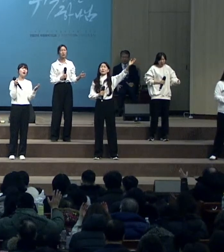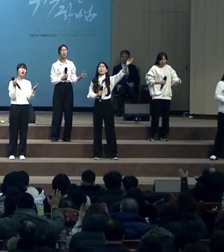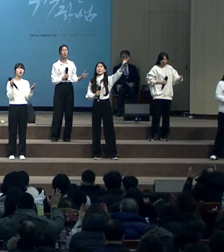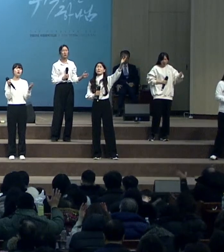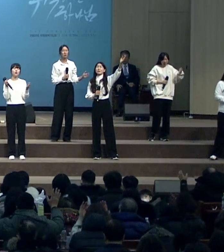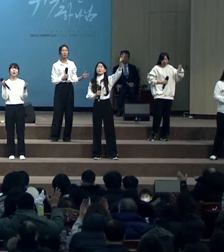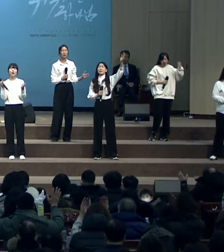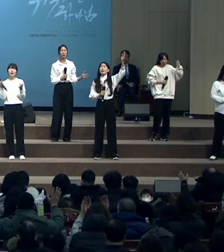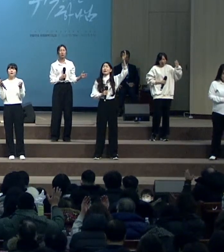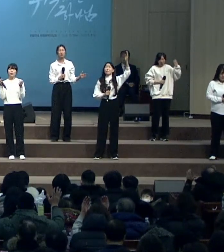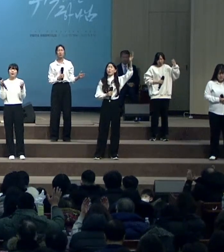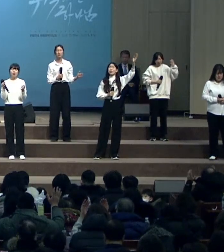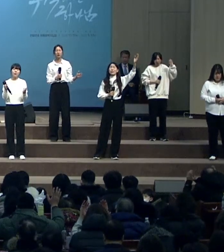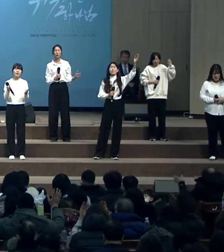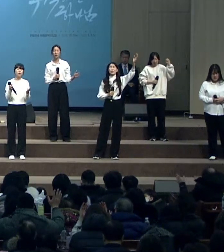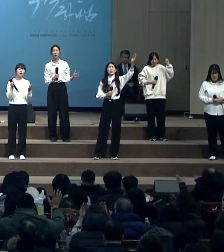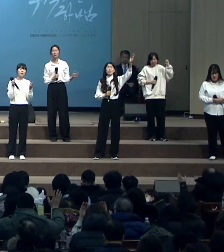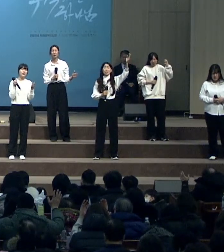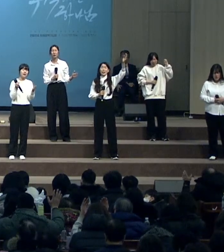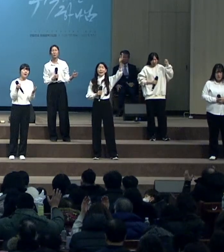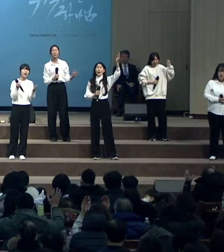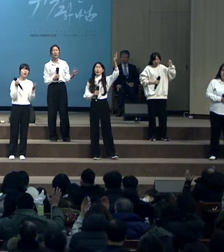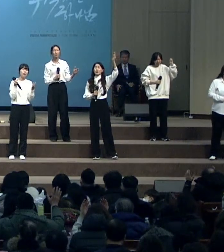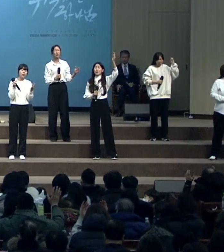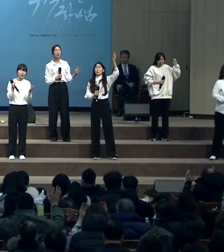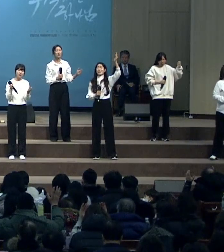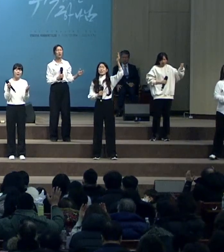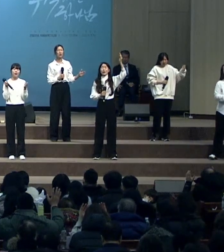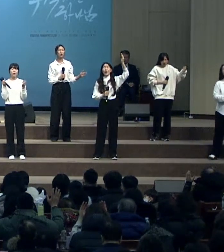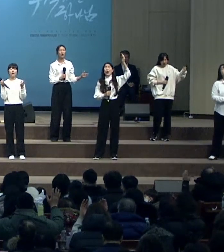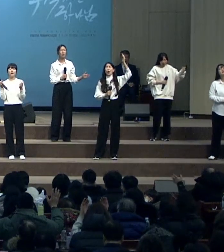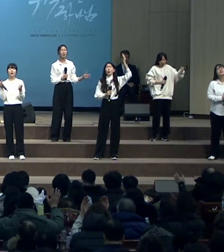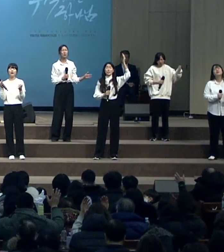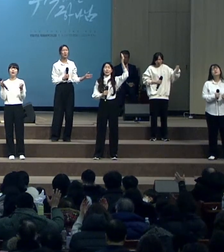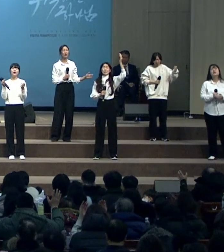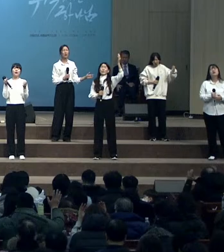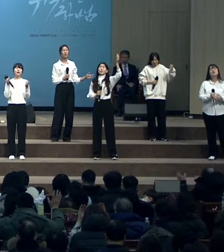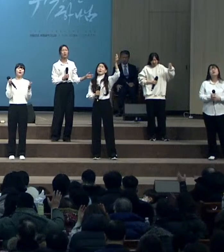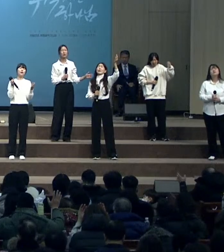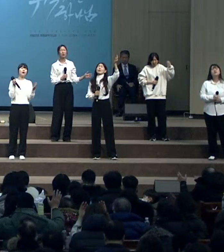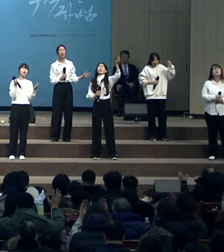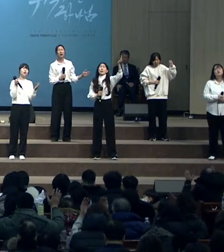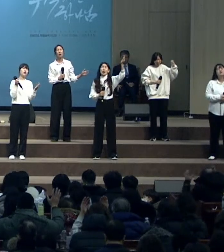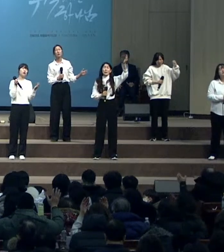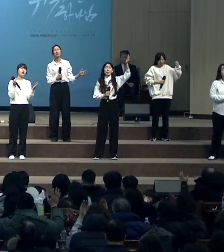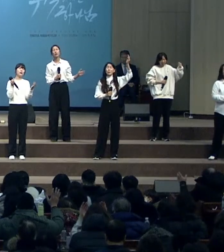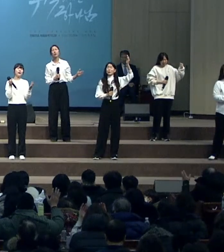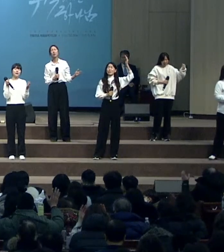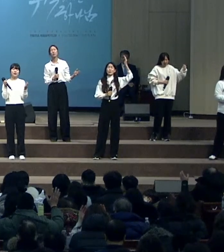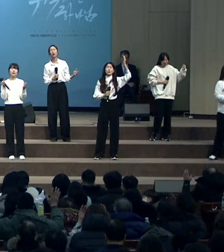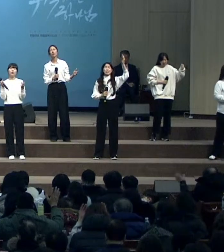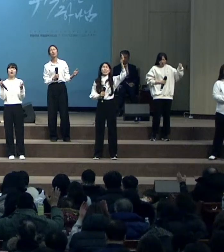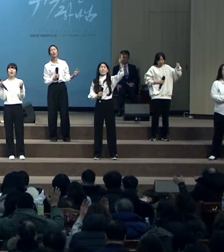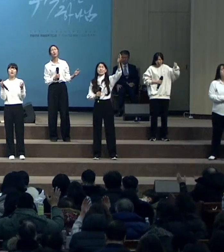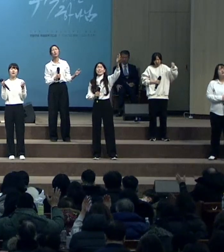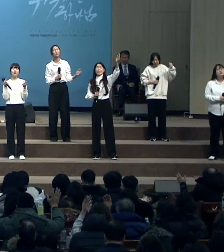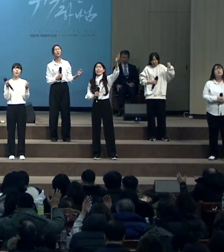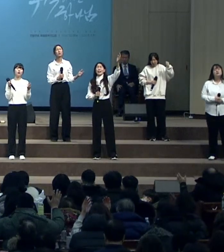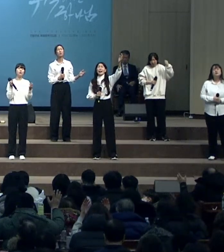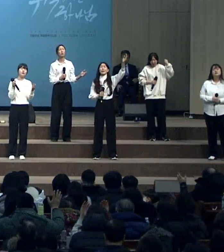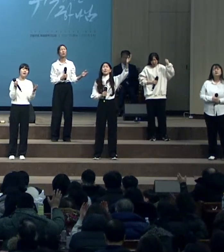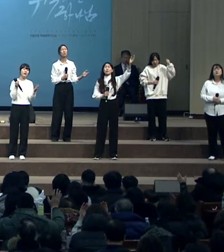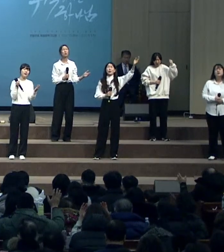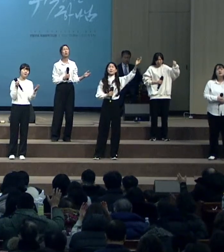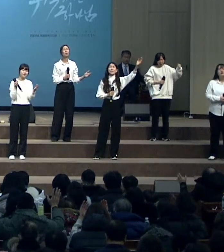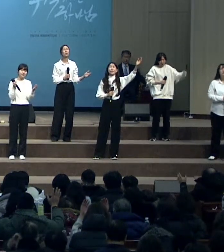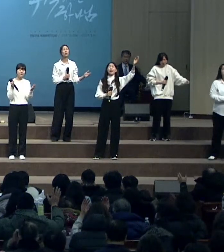찬양하며 경배할 때마다 하나님 우리가 두려운 이 모든 삶의 문제들과 형편들이 주의 은혜 가운데 새로운 사람을